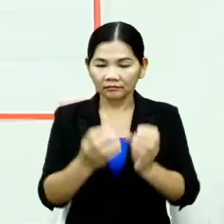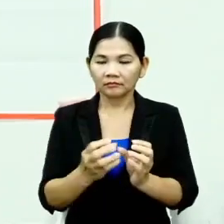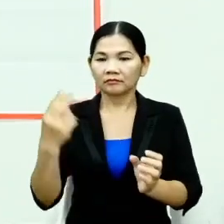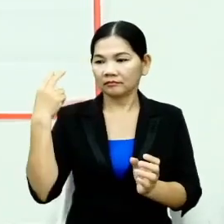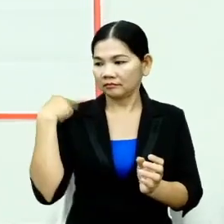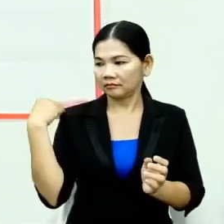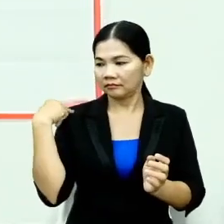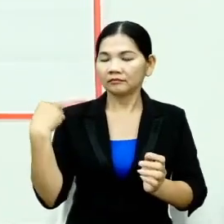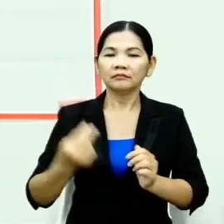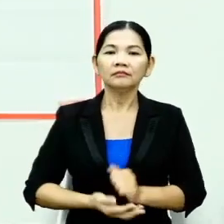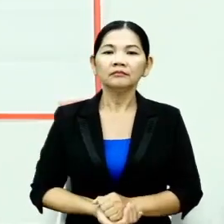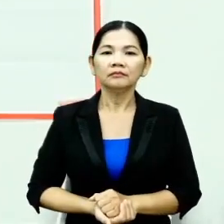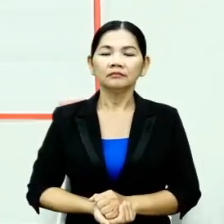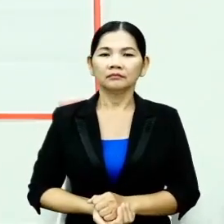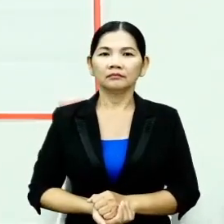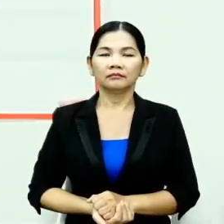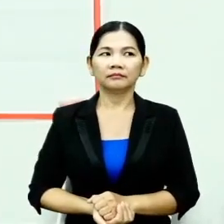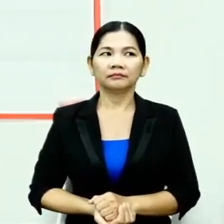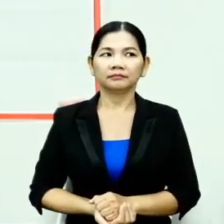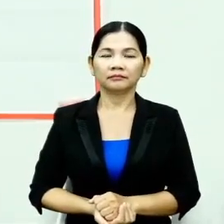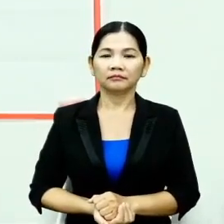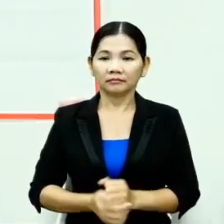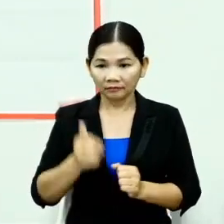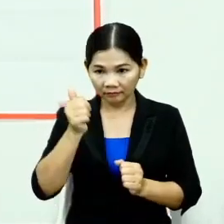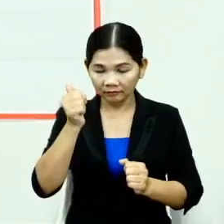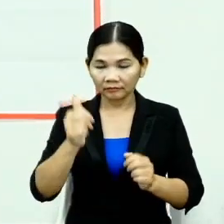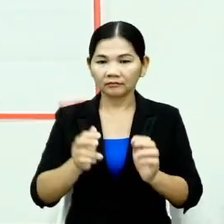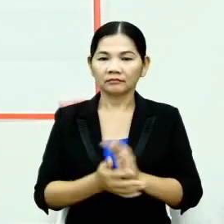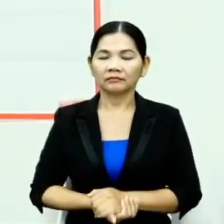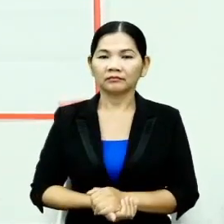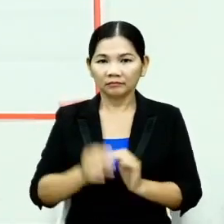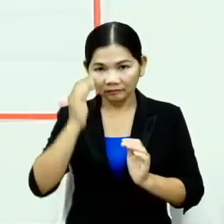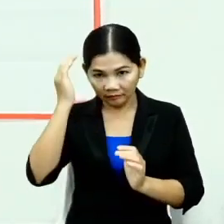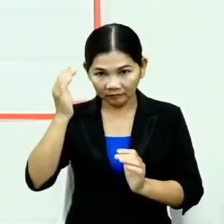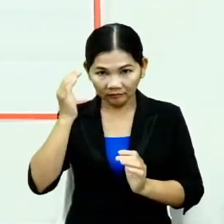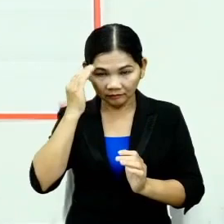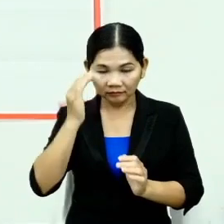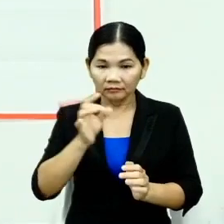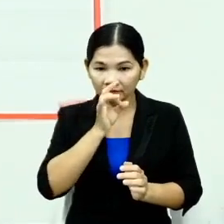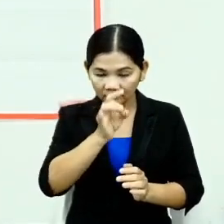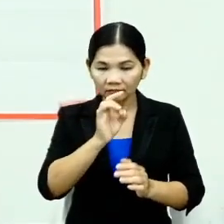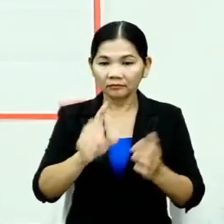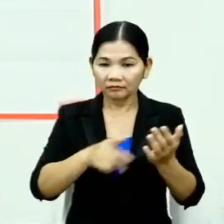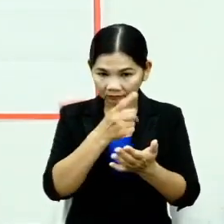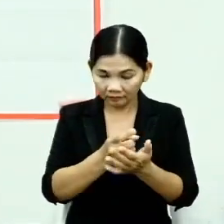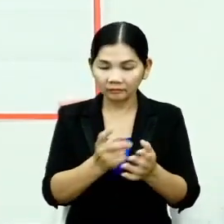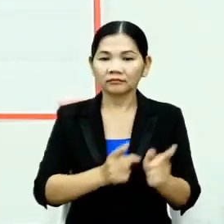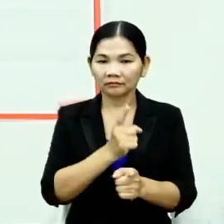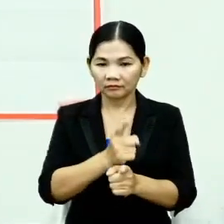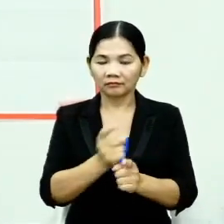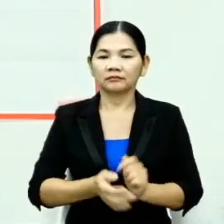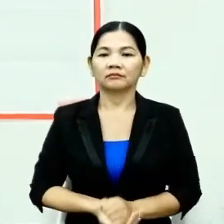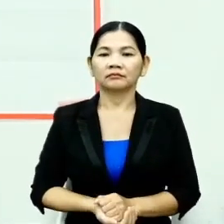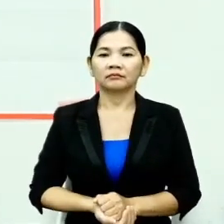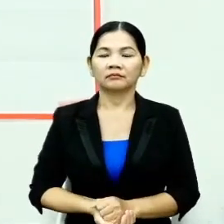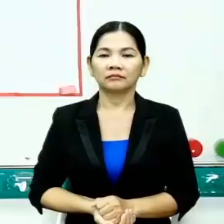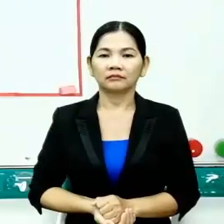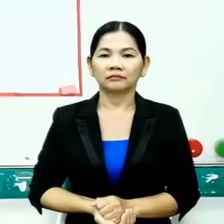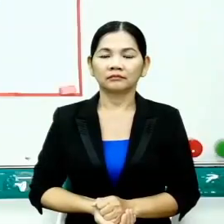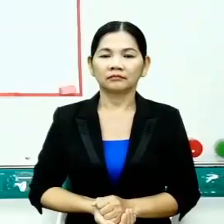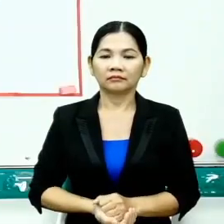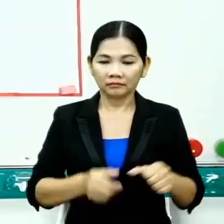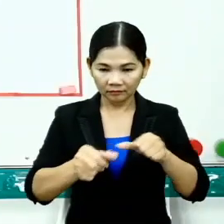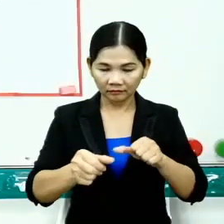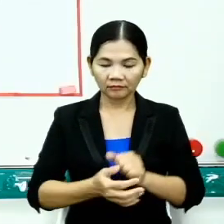សាដាតំណាកូនណាចាល្អមែនទែនកូនសង្ឃឹមថាកូនប្រកាសជាចូលរួមឆ្លើយបានត្រឹមត្រូវតោះបន្ត